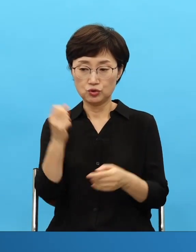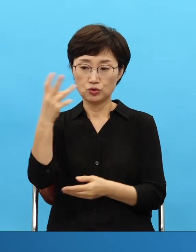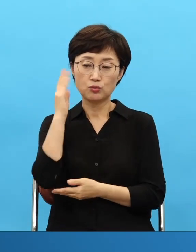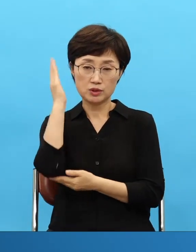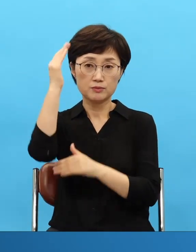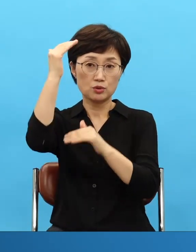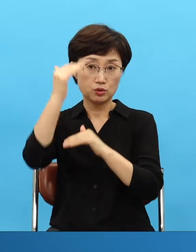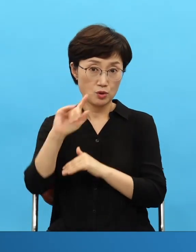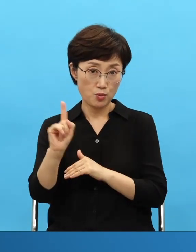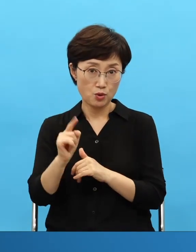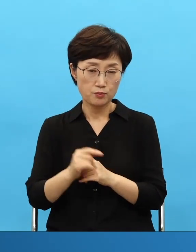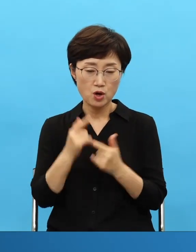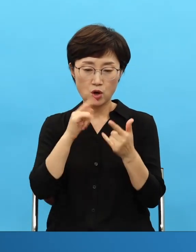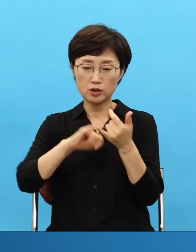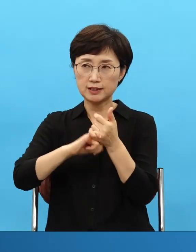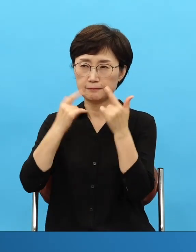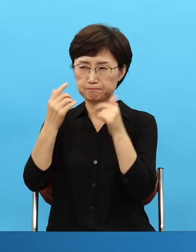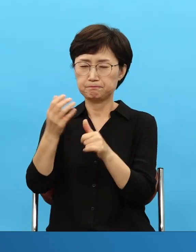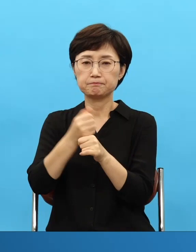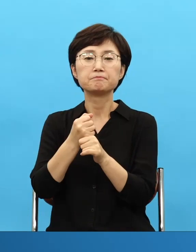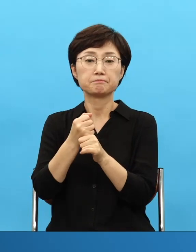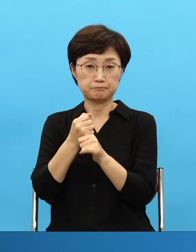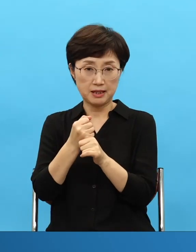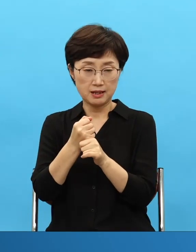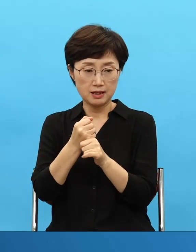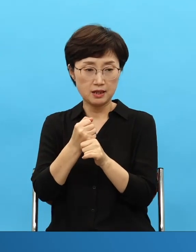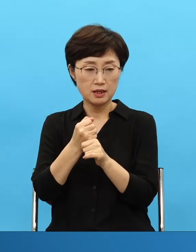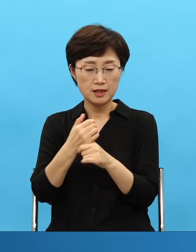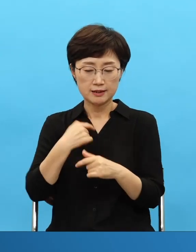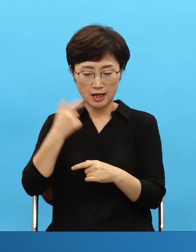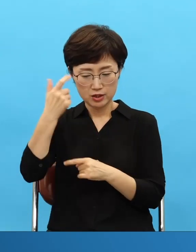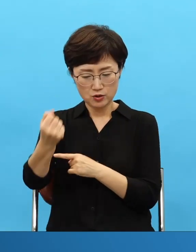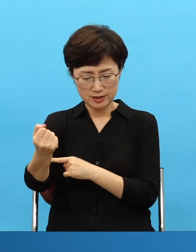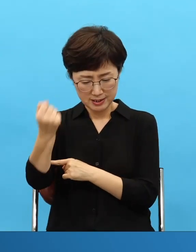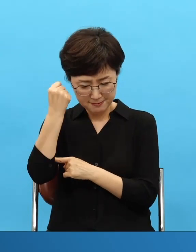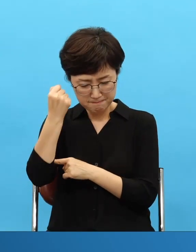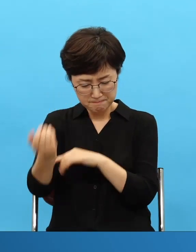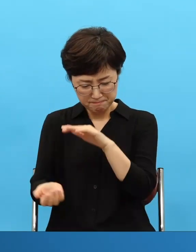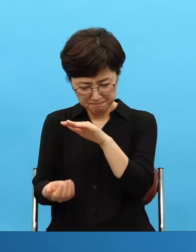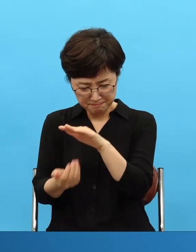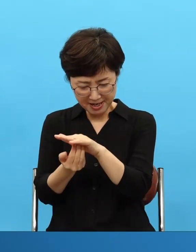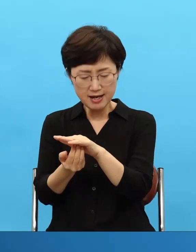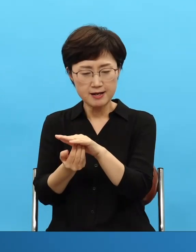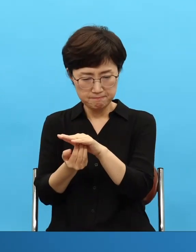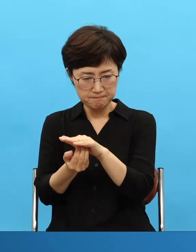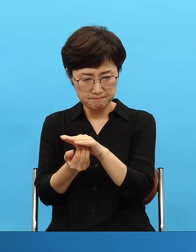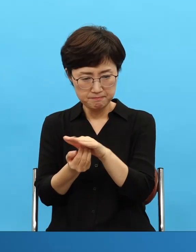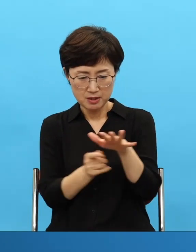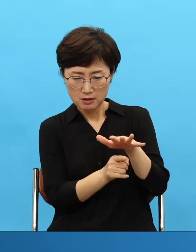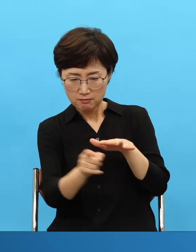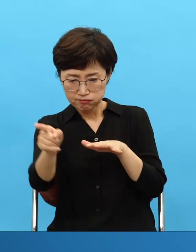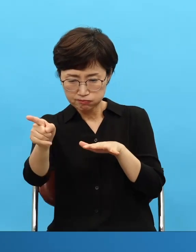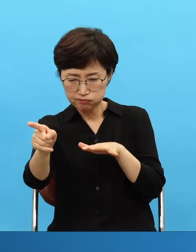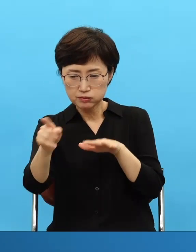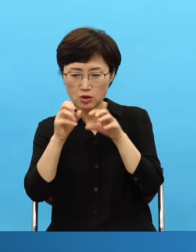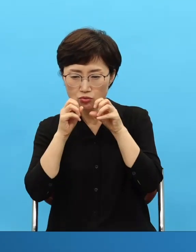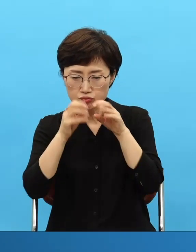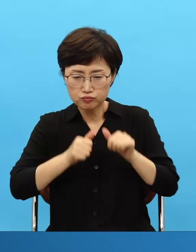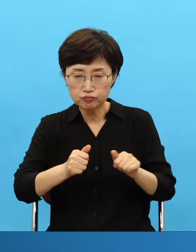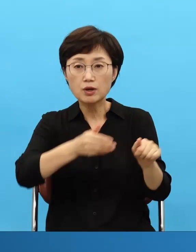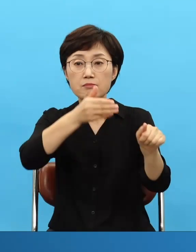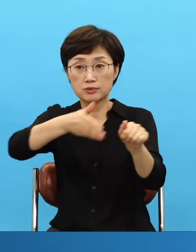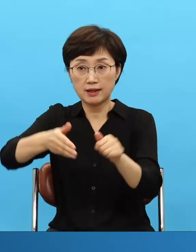목사는 정확한 언약을 붙잡고 영적 서밋으로 시대를 앞서가는 하나님의 망대를 세우라는 미션을